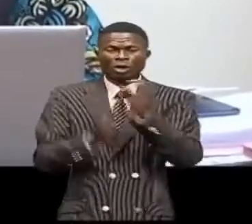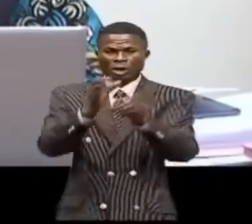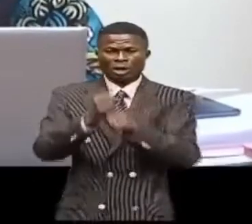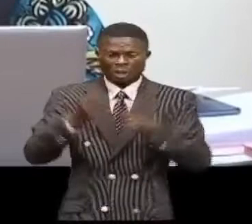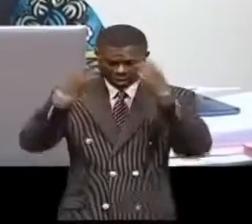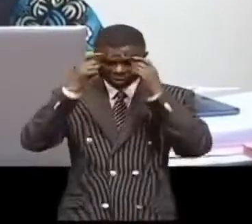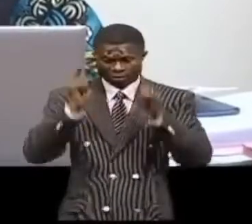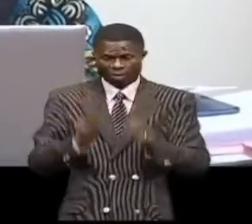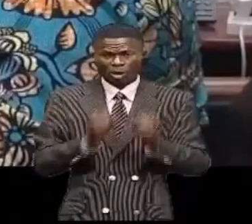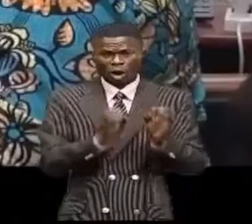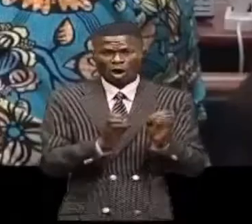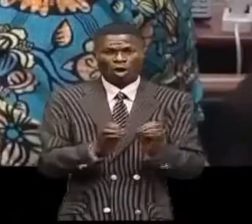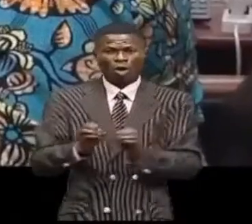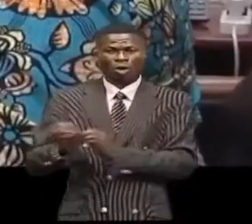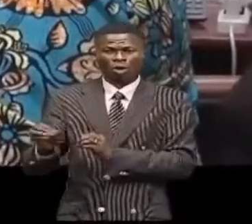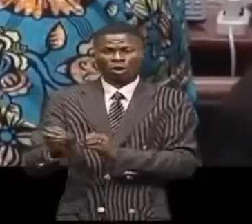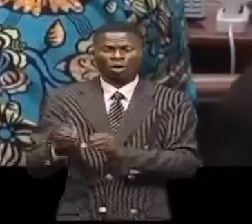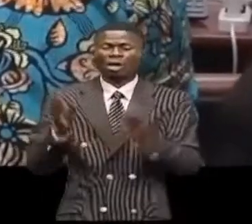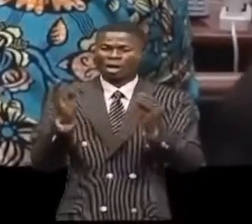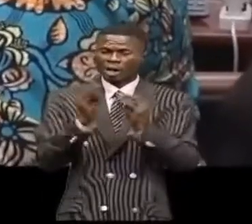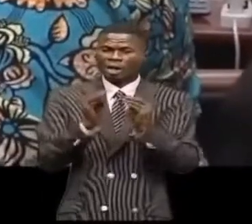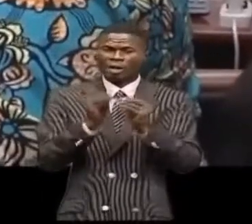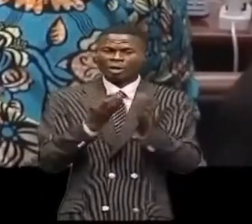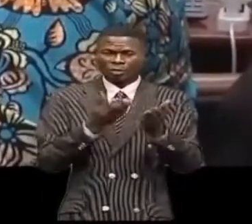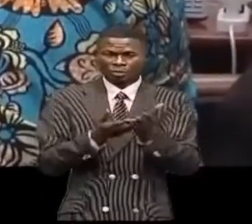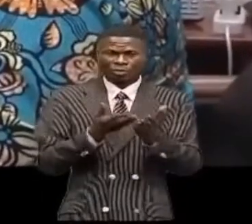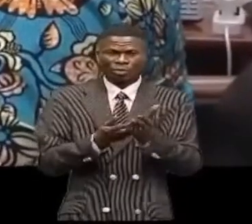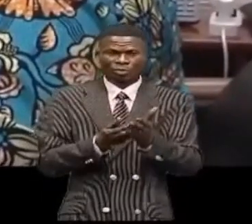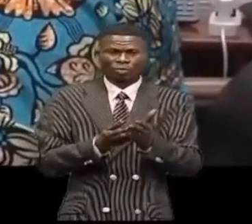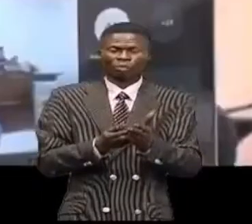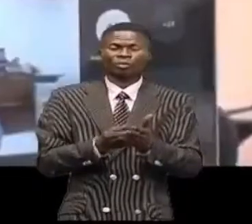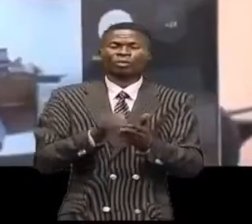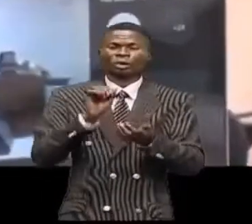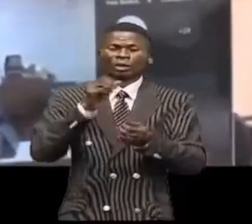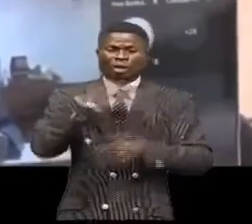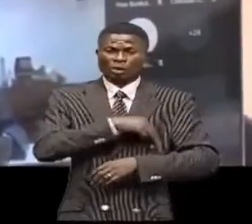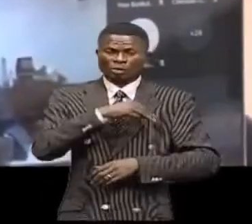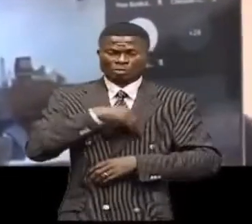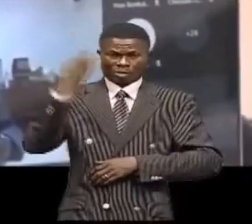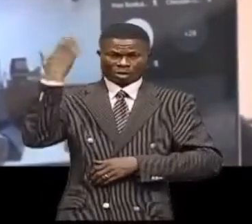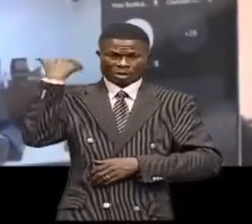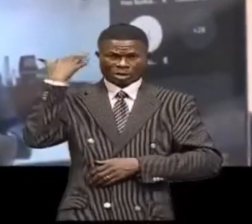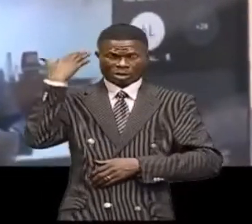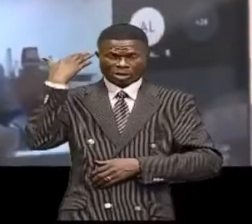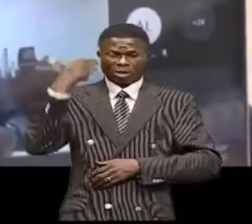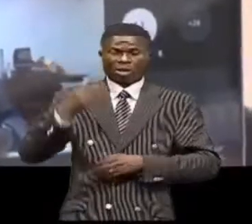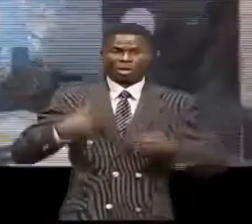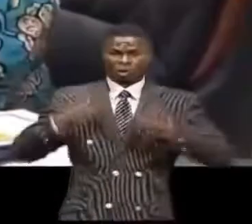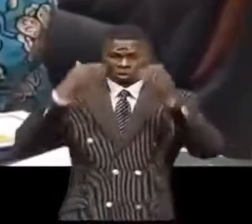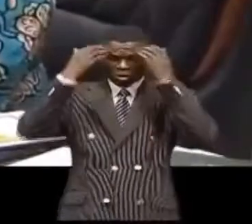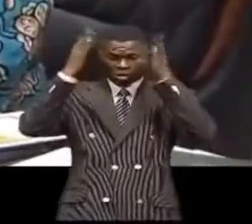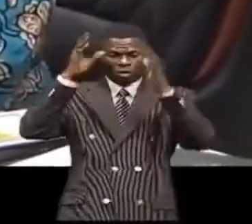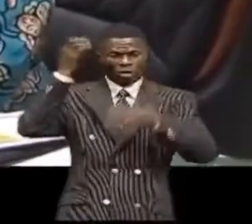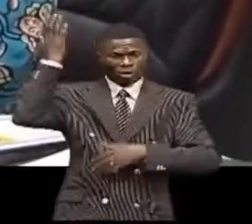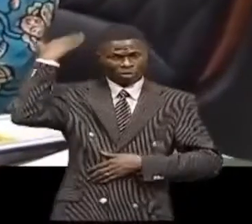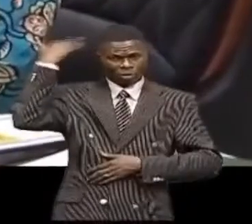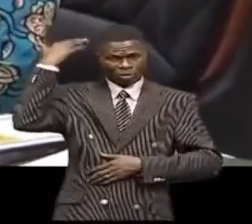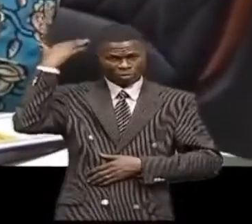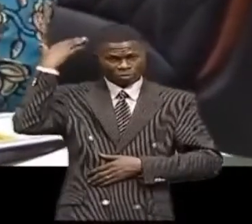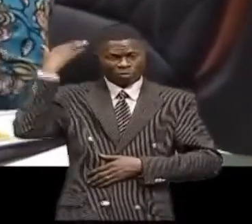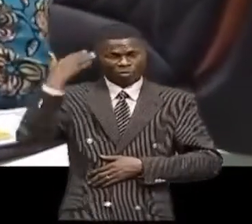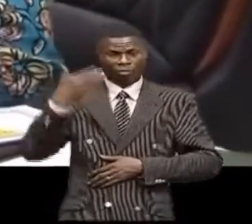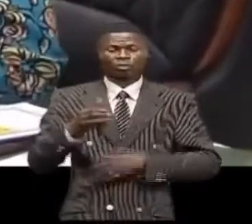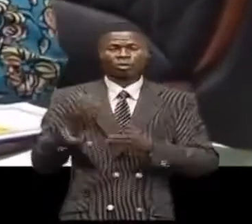de co-organiser ses assises au terme de sa récente mission effectuée au Caire en Égypte, où elle a